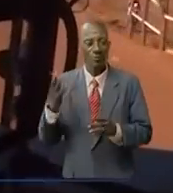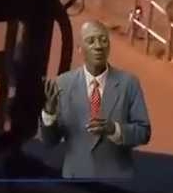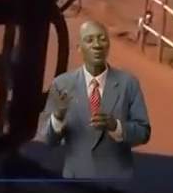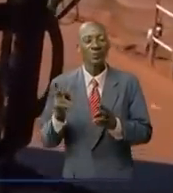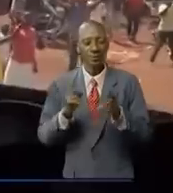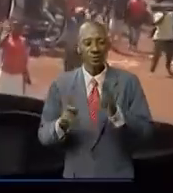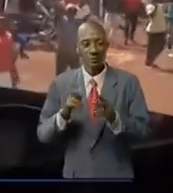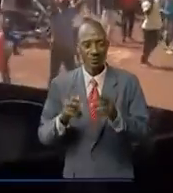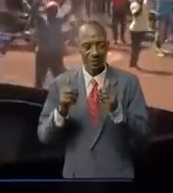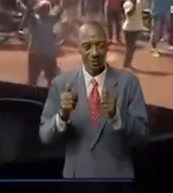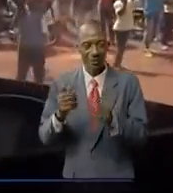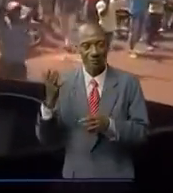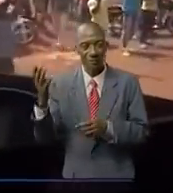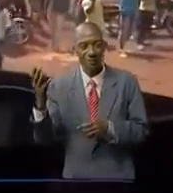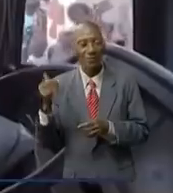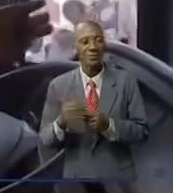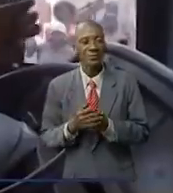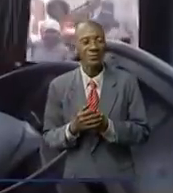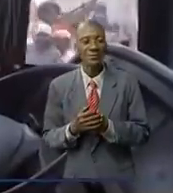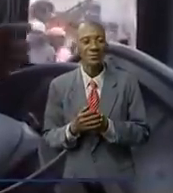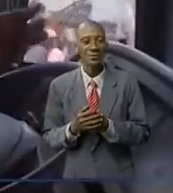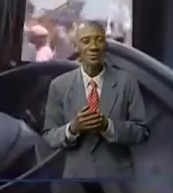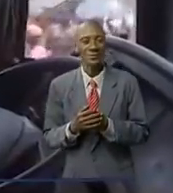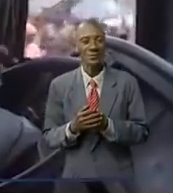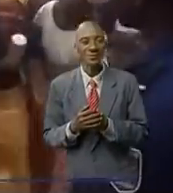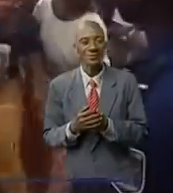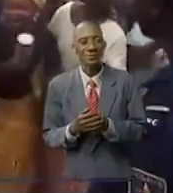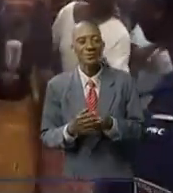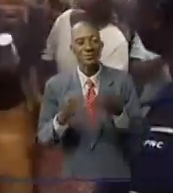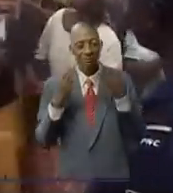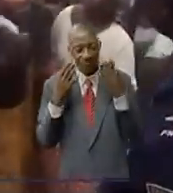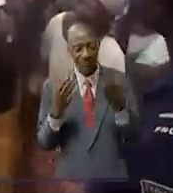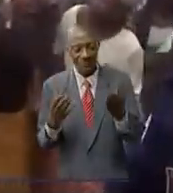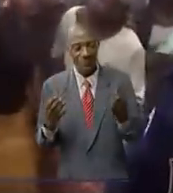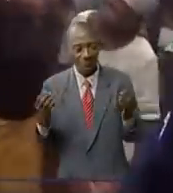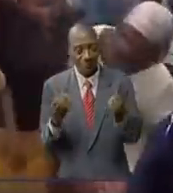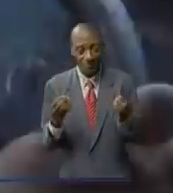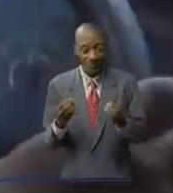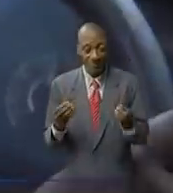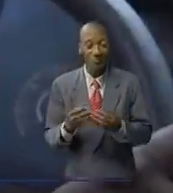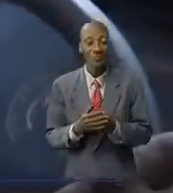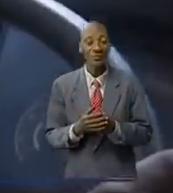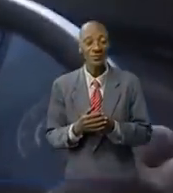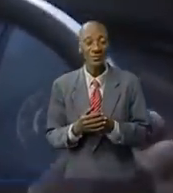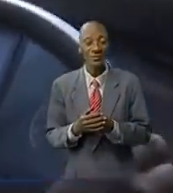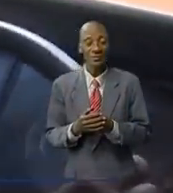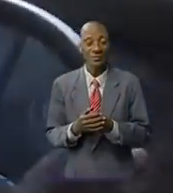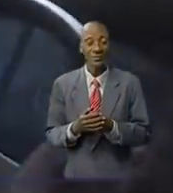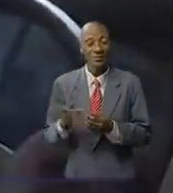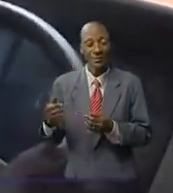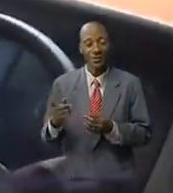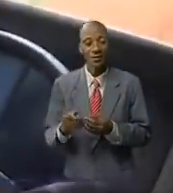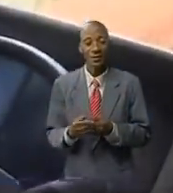Dikindi, Nebobongo, Ibambi ou encore Babondé. Ces riverains ne se laissent pas intimider par ses 80 à 100 km